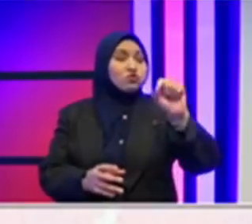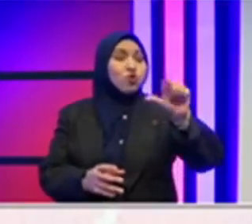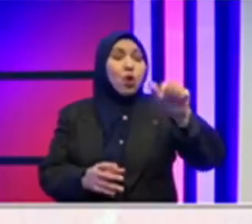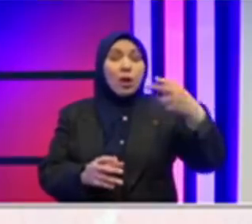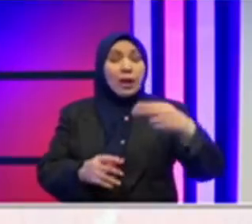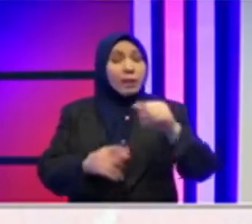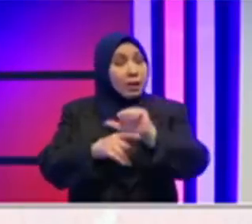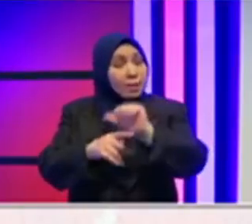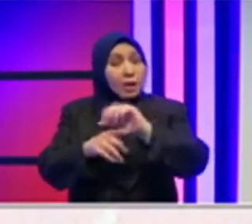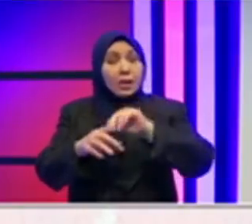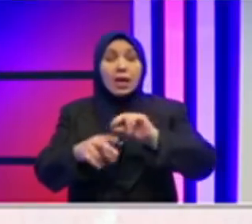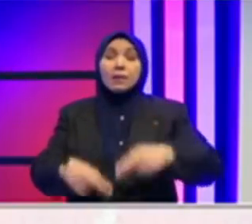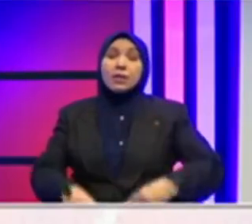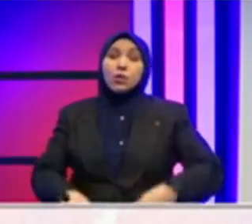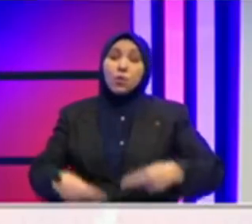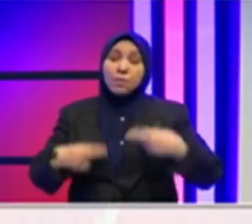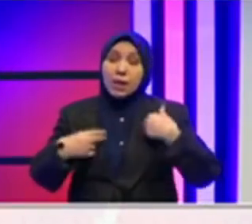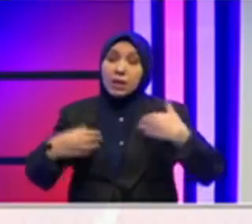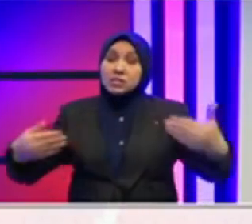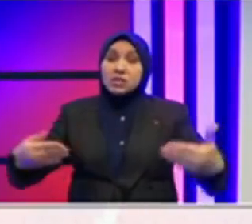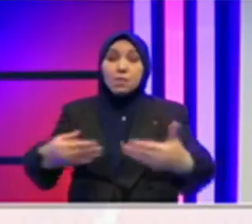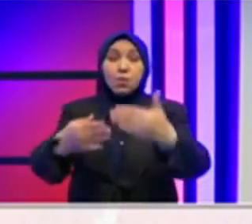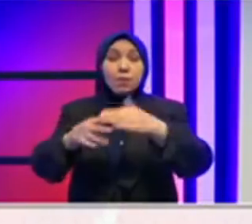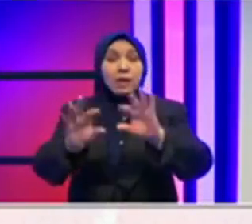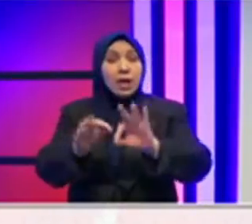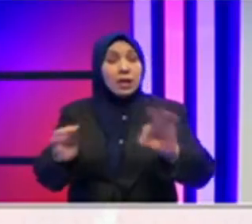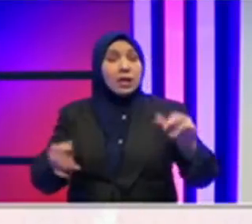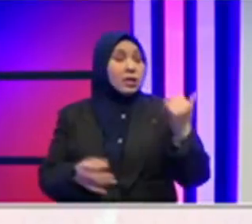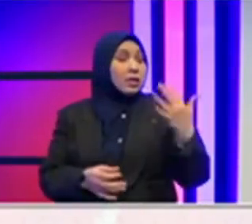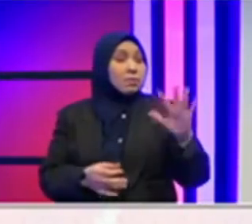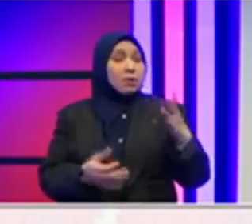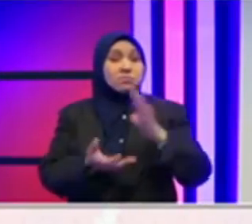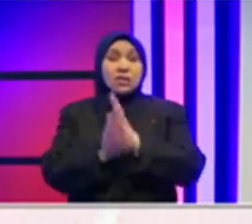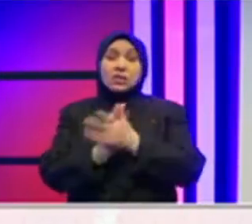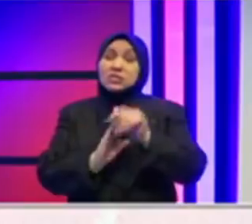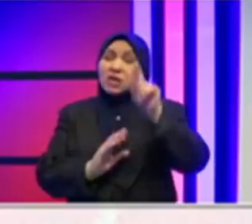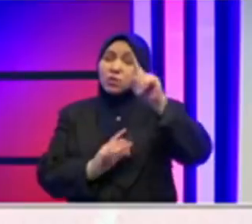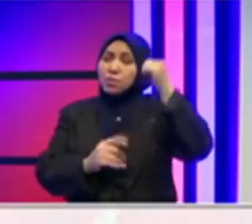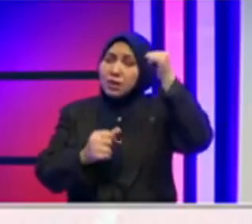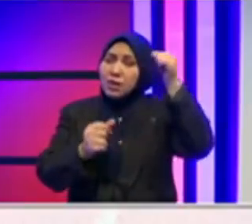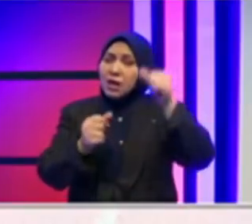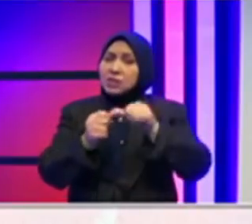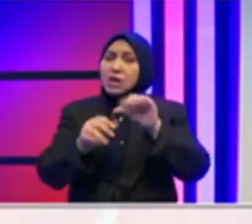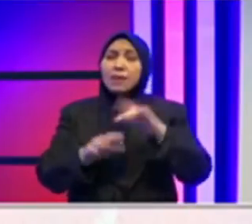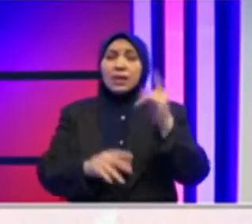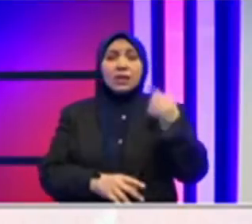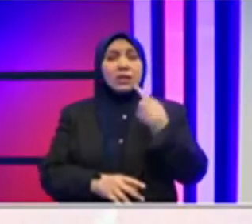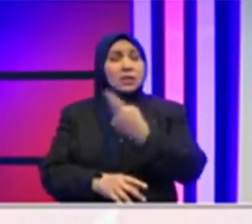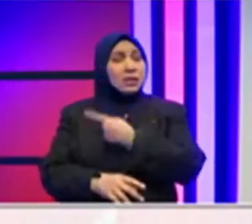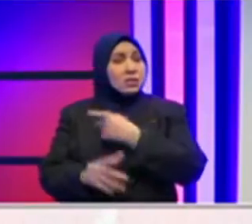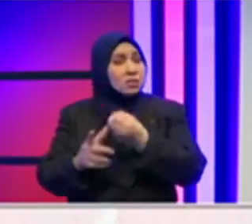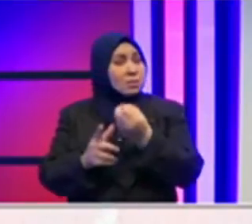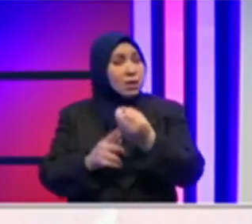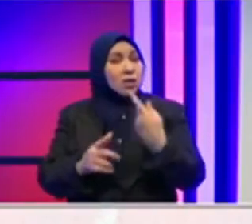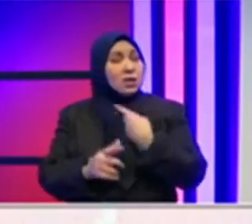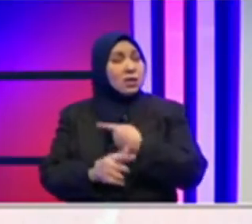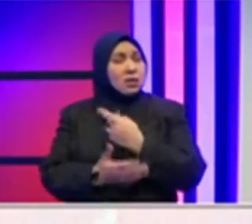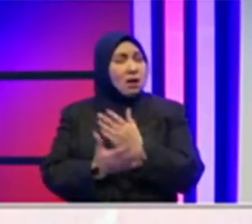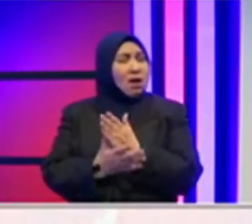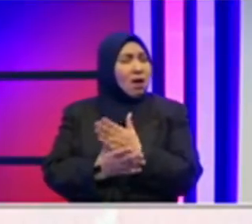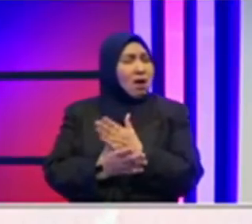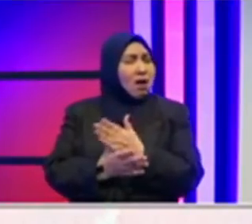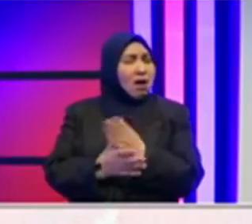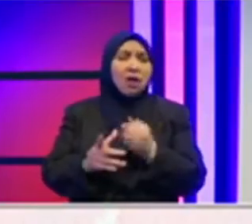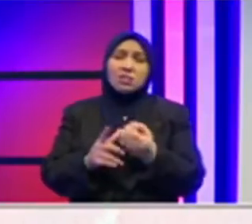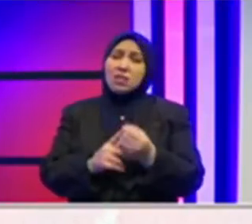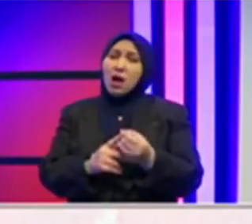beramal dalam kehidupan. Dan disambung pada ayat yang ke-15 sebagai satu peringatan kepada kita, sama ada kita ragu ataupun